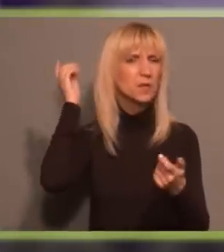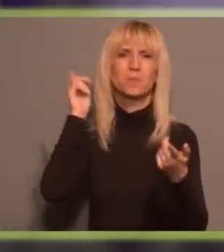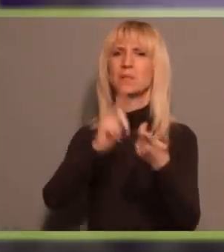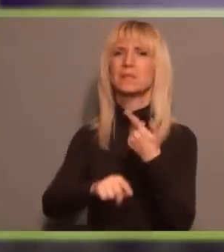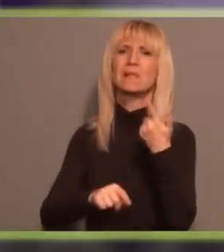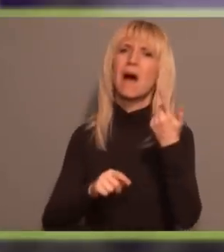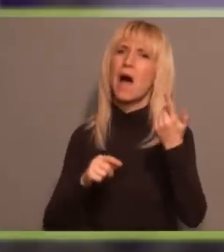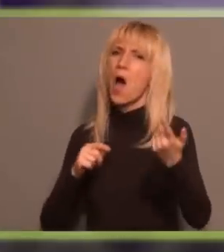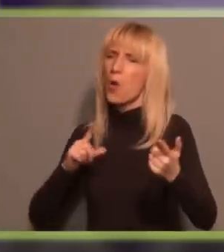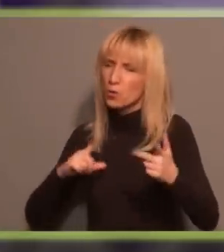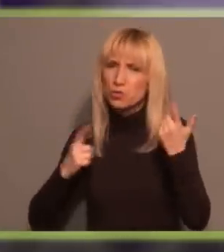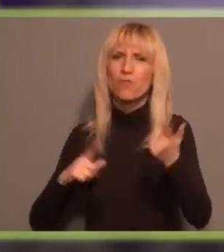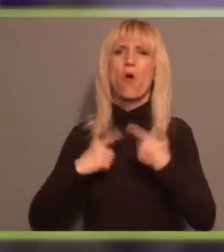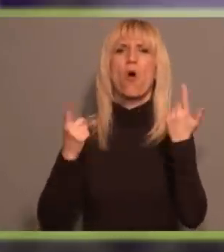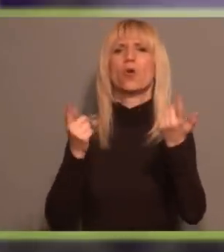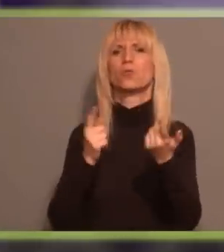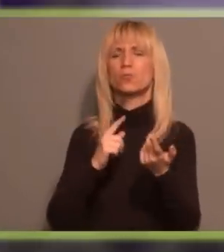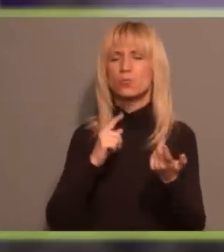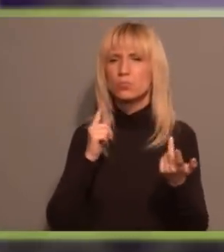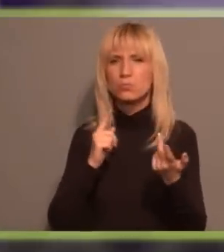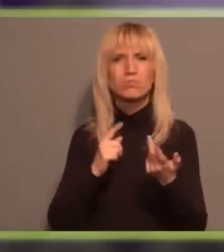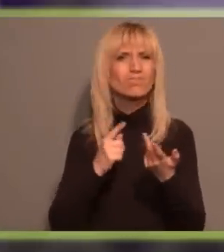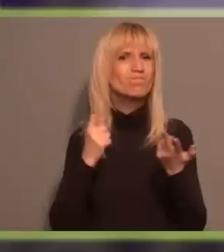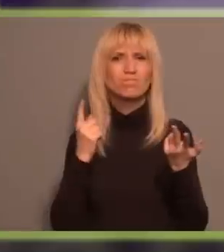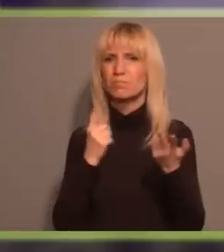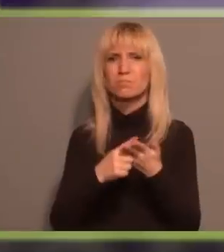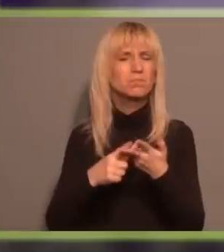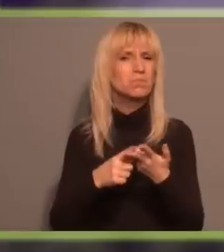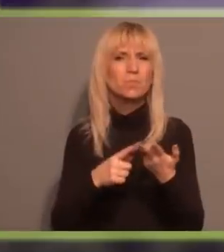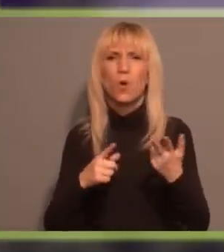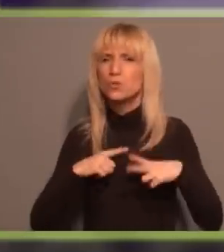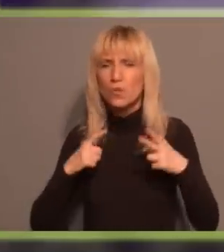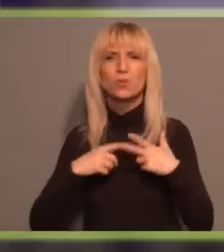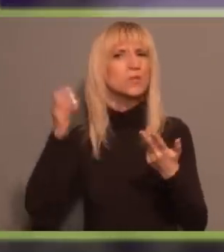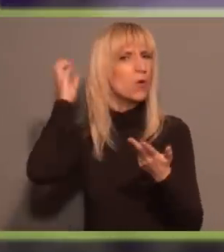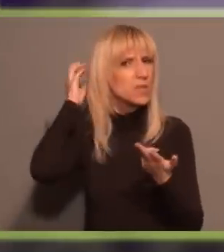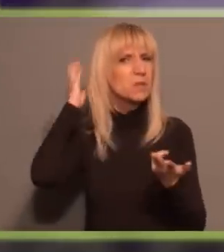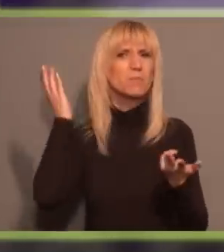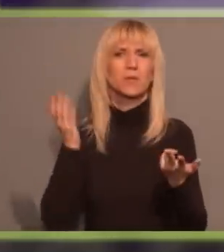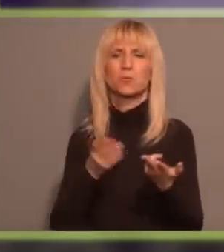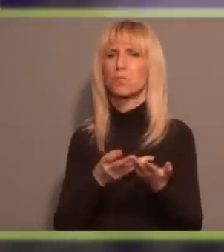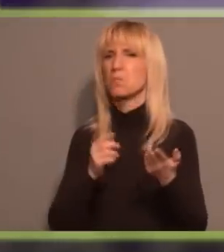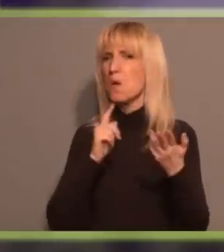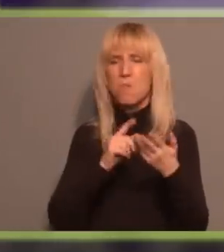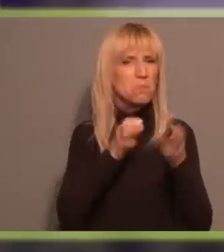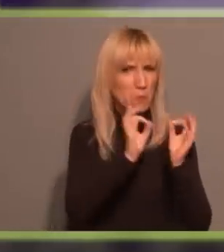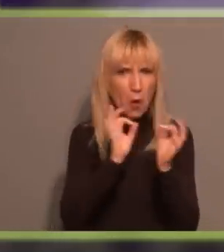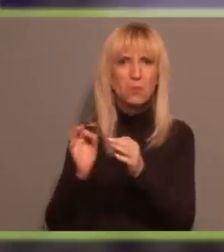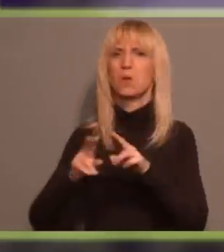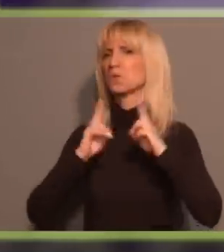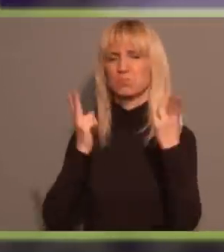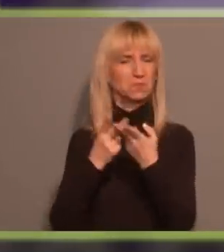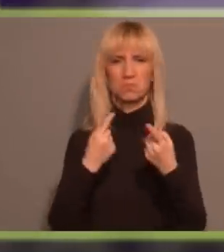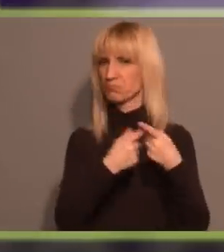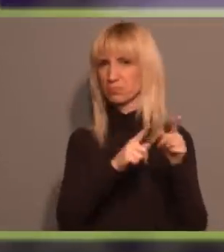samo a mi smo pričali i o životu kao koherentnom sveta, ali i u normalnog